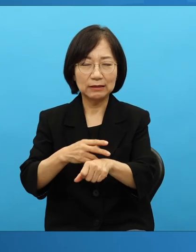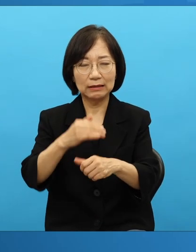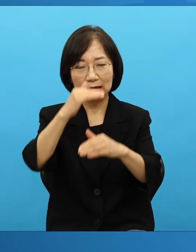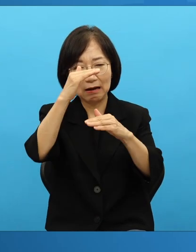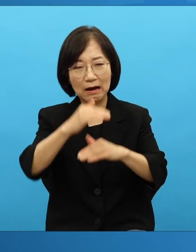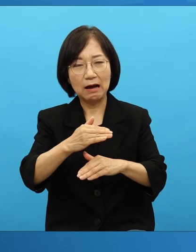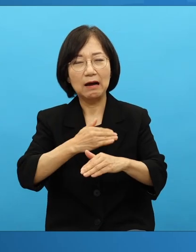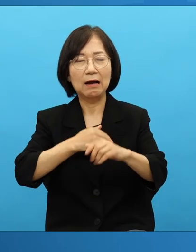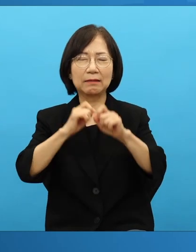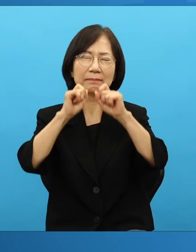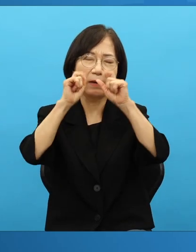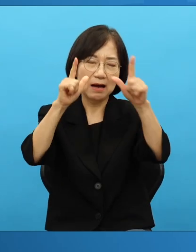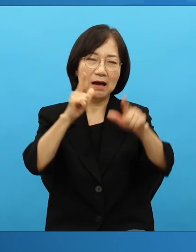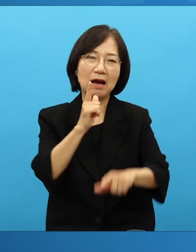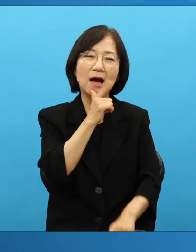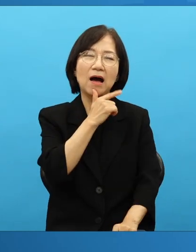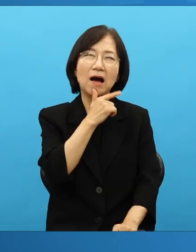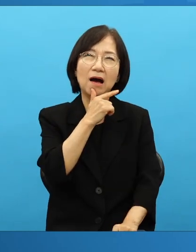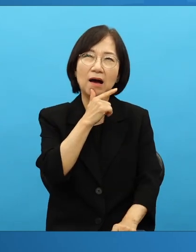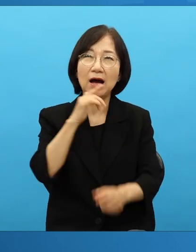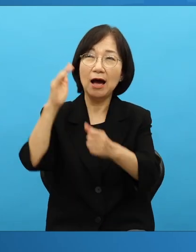하는 이름을 내겠죠.